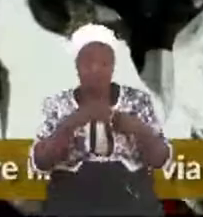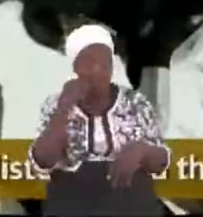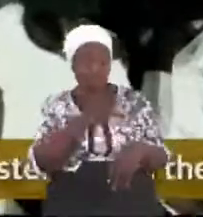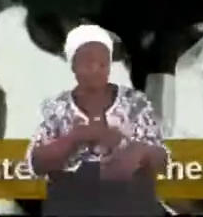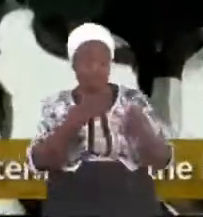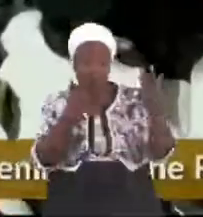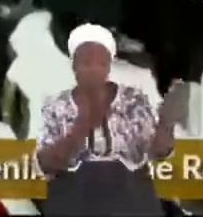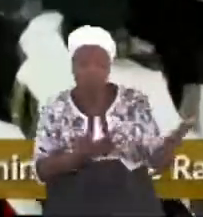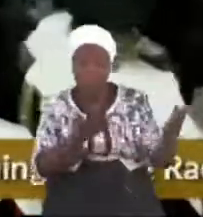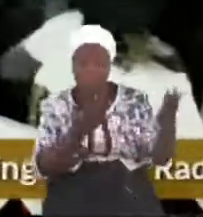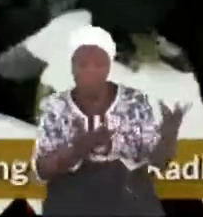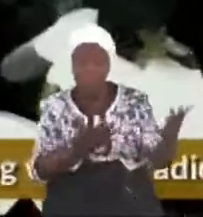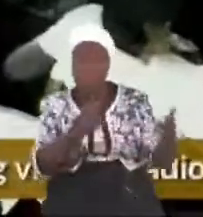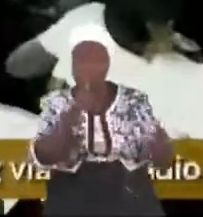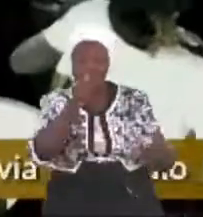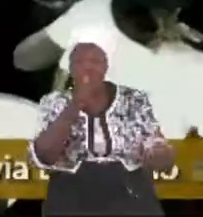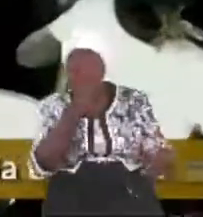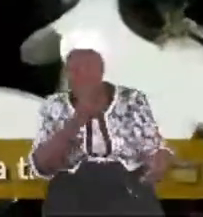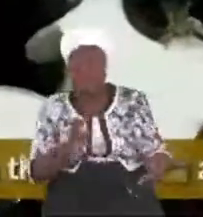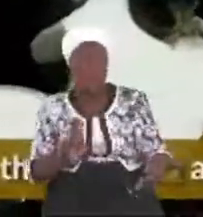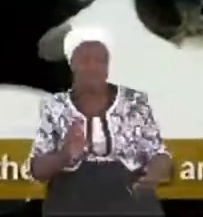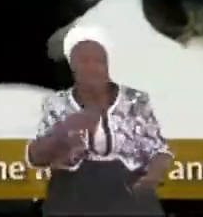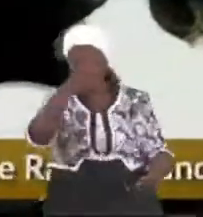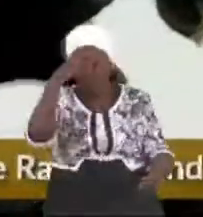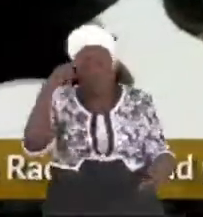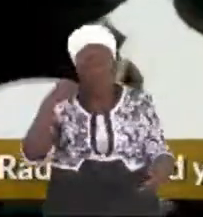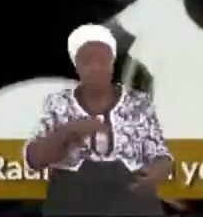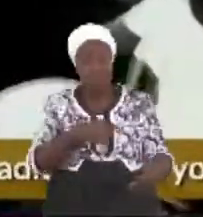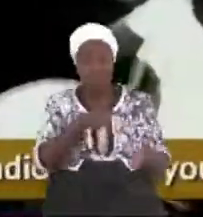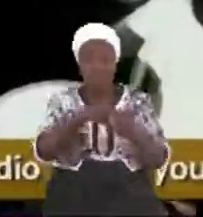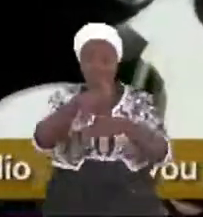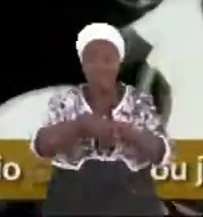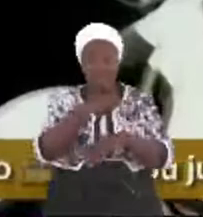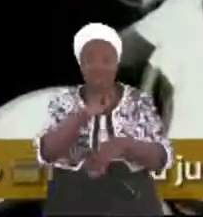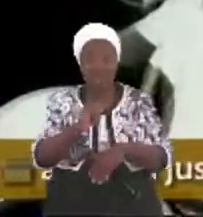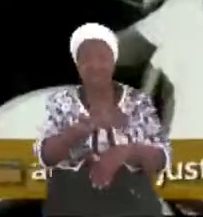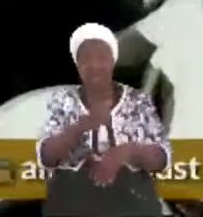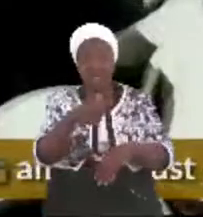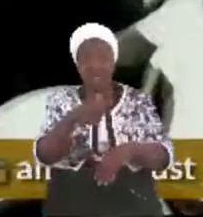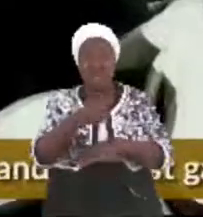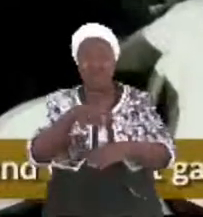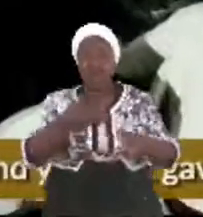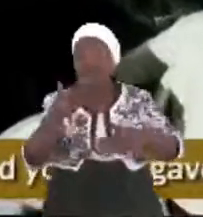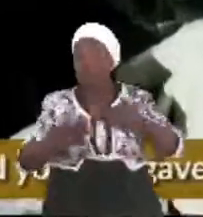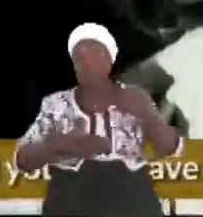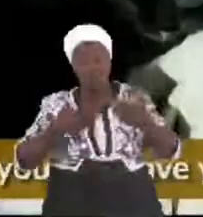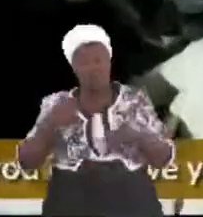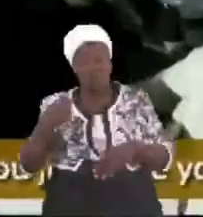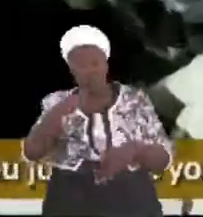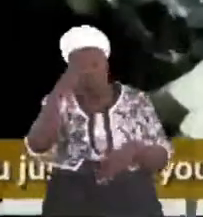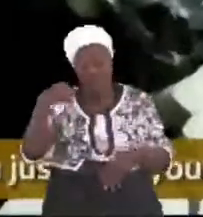Il y a la prière de miracle. C'est une nuit de célébration, c'est une nuit de joie. Nous allons nous